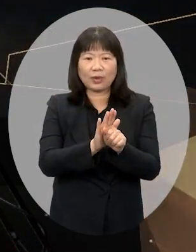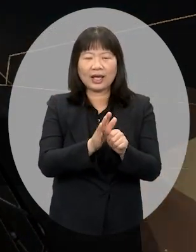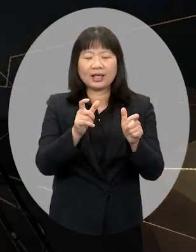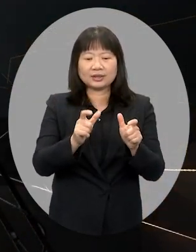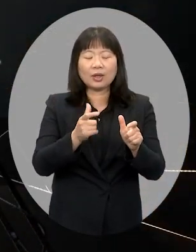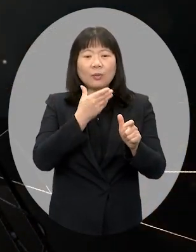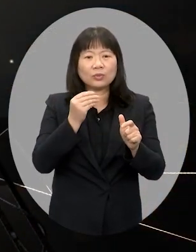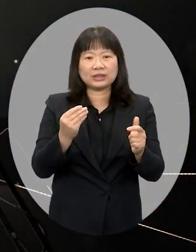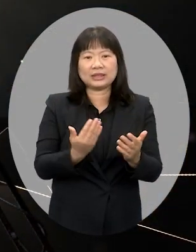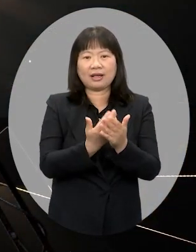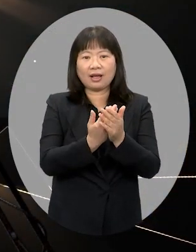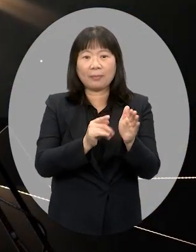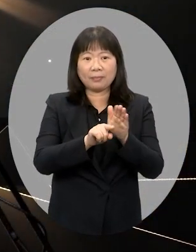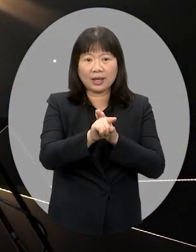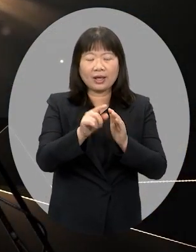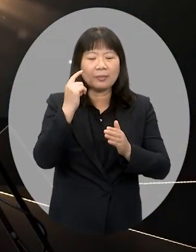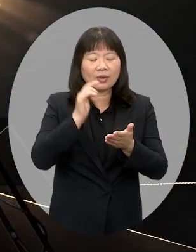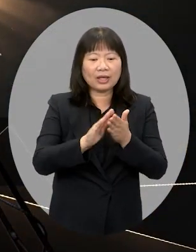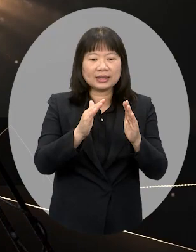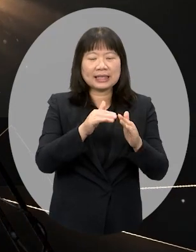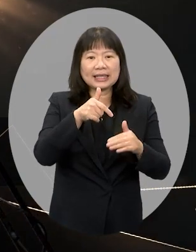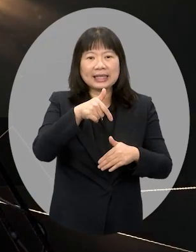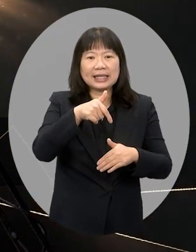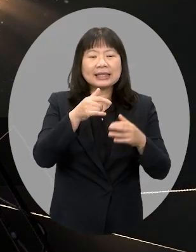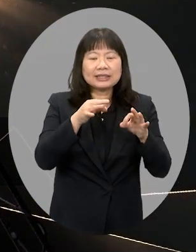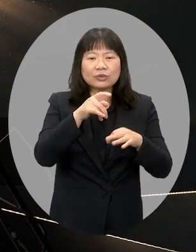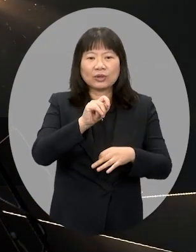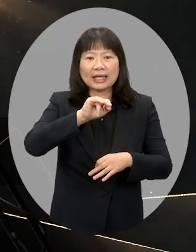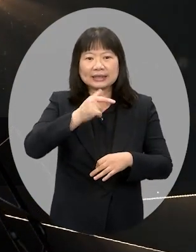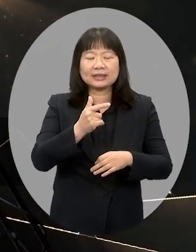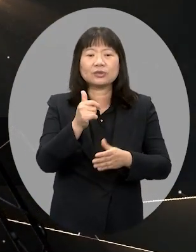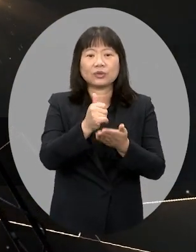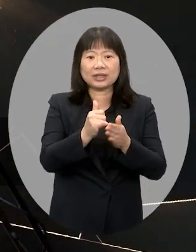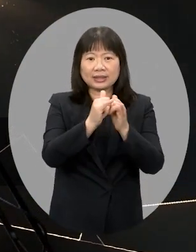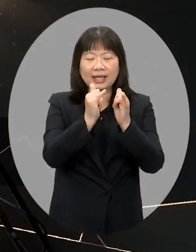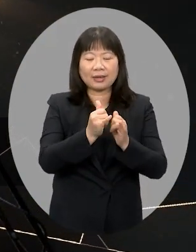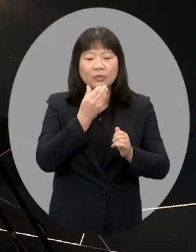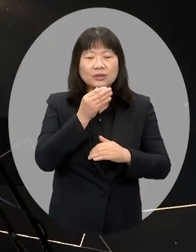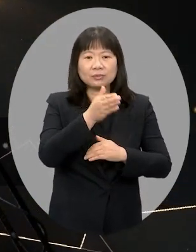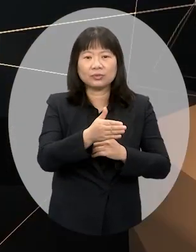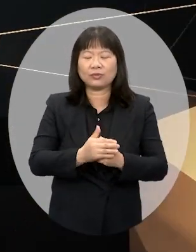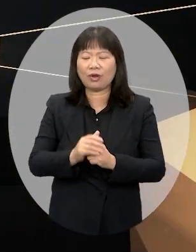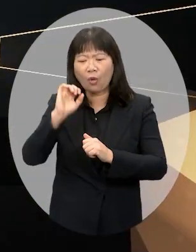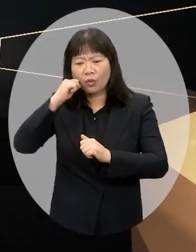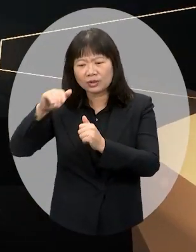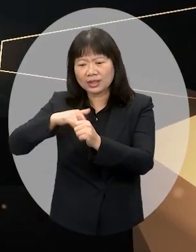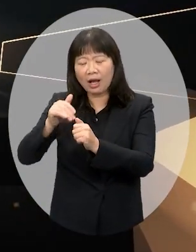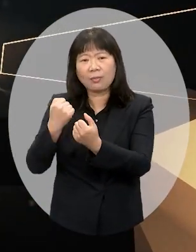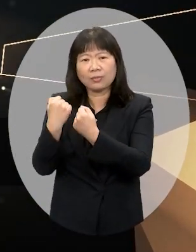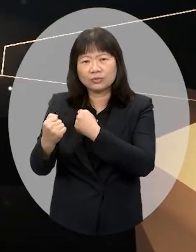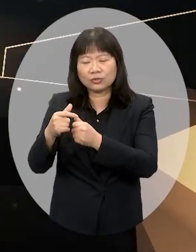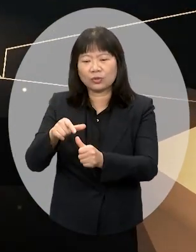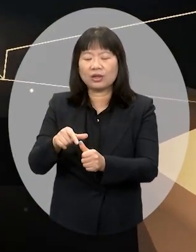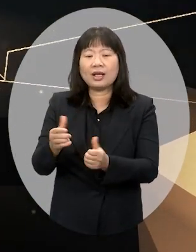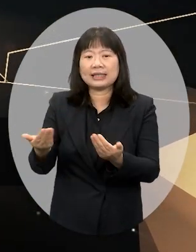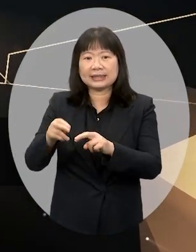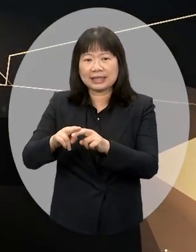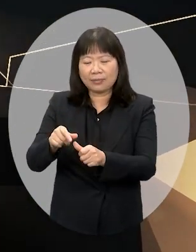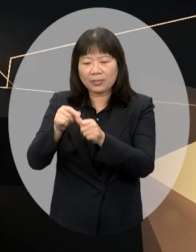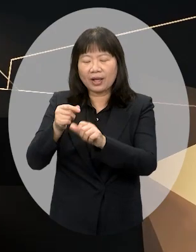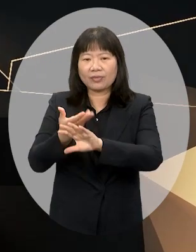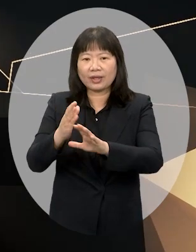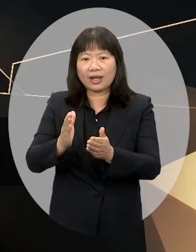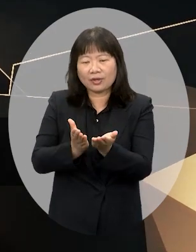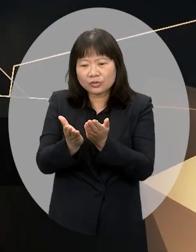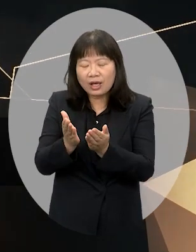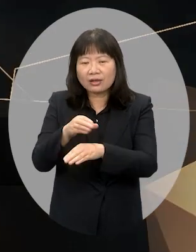기여하며 지역 복지 향상에 앞장선 평화의 집 김광진 원장이 사회복지 부문을 수상했고요. 어려운 상황에서도 고용